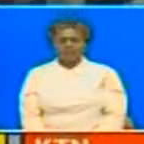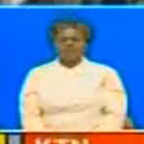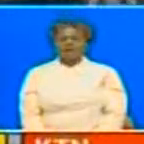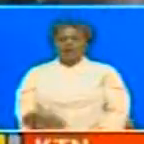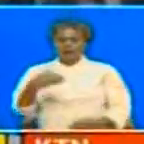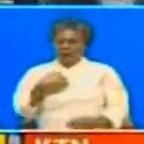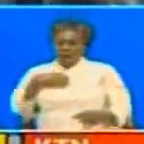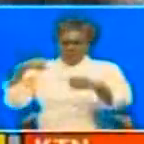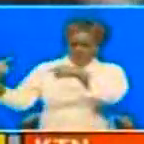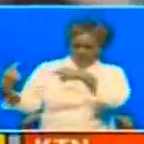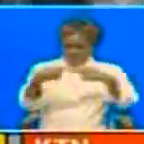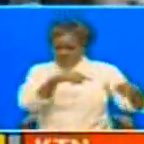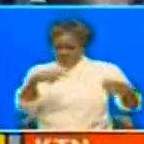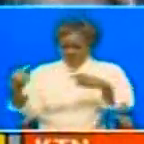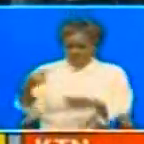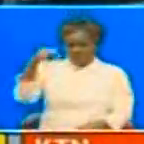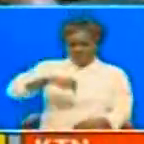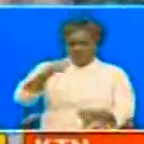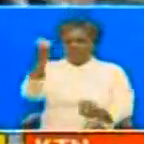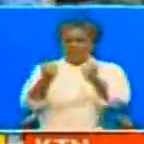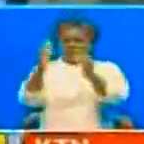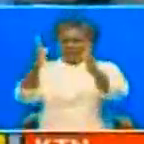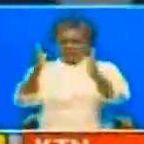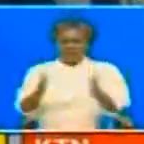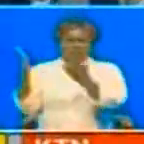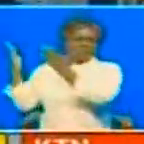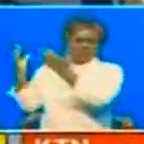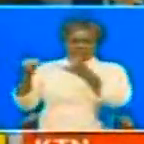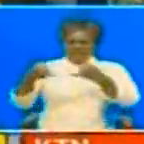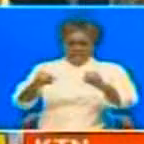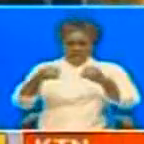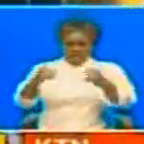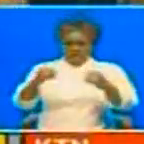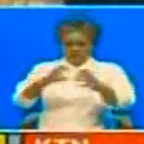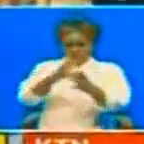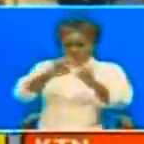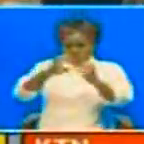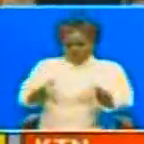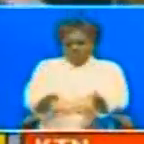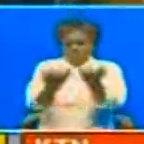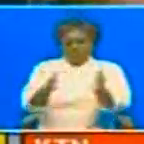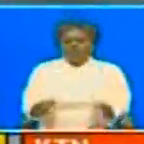Kulikuwa na hali ya mshike mshike baada ya dereva wa tinga tinga hili kujaribu kuchimba barabara hii.